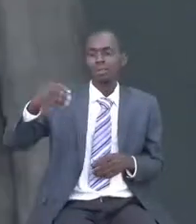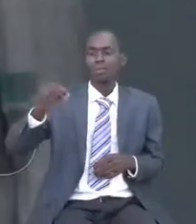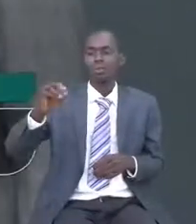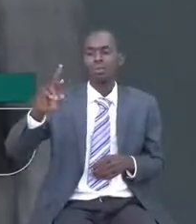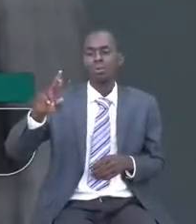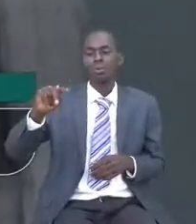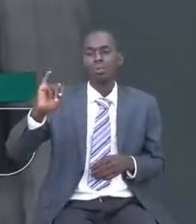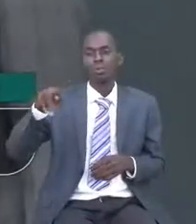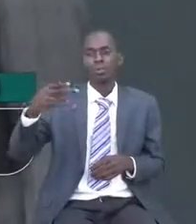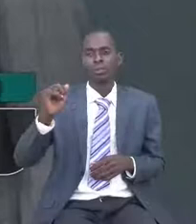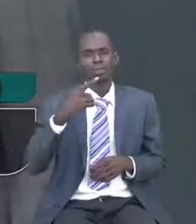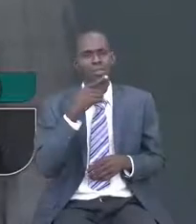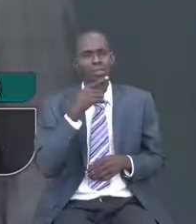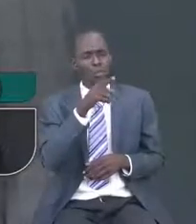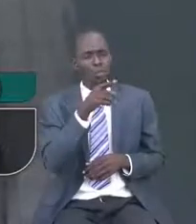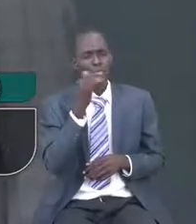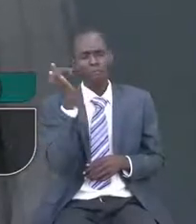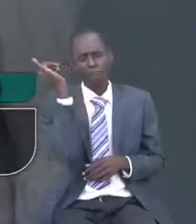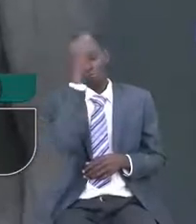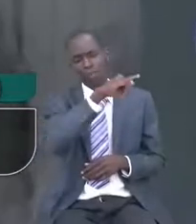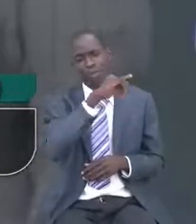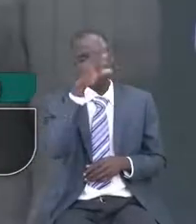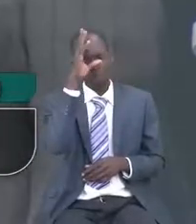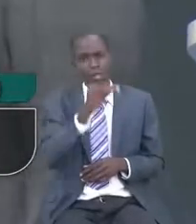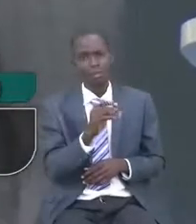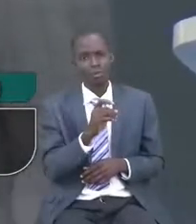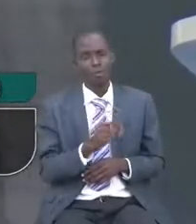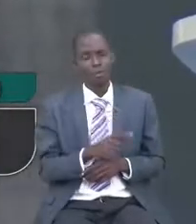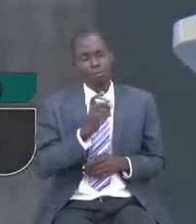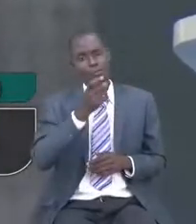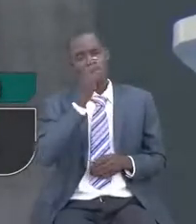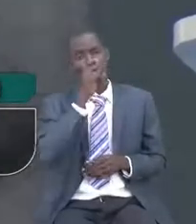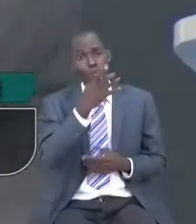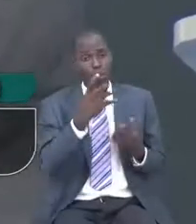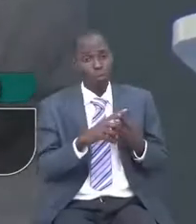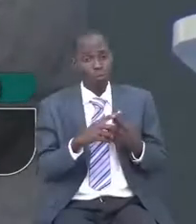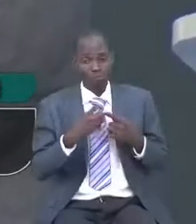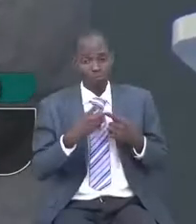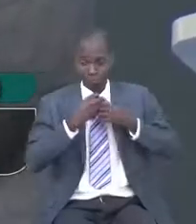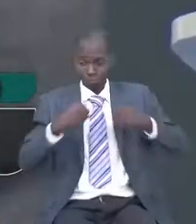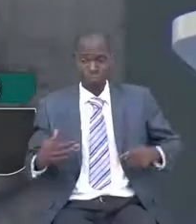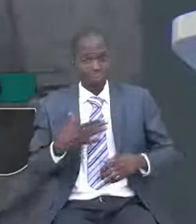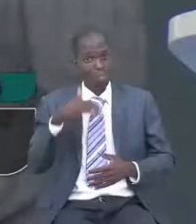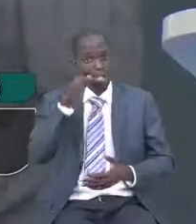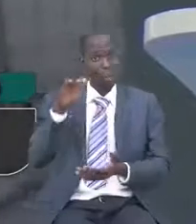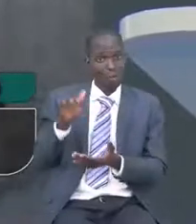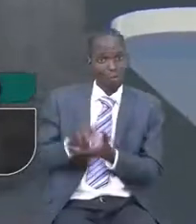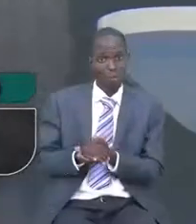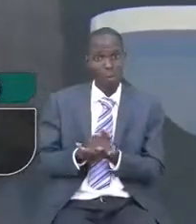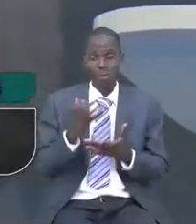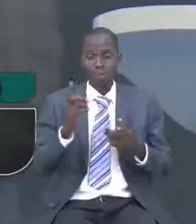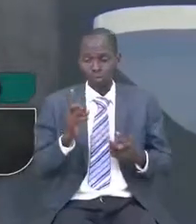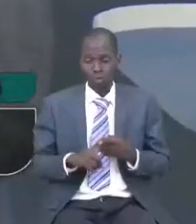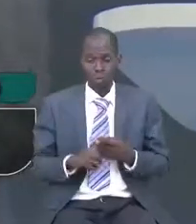homme sale, l'homme infidèle. Donc, tu voulais faire ça à la chose précieuse que moi j'ai dans